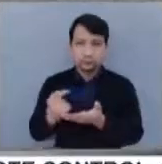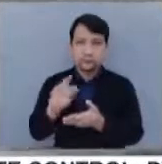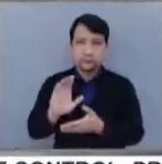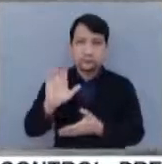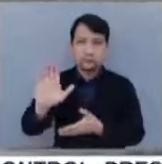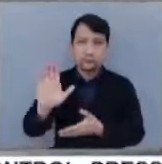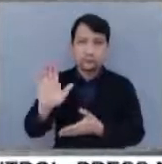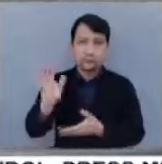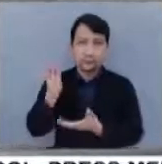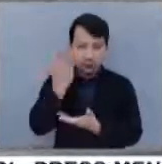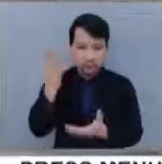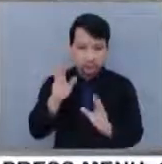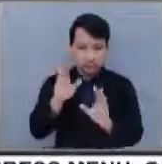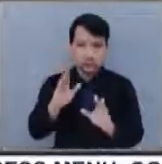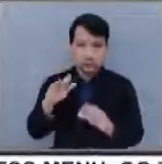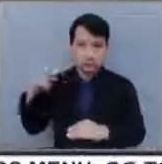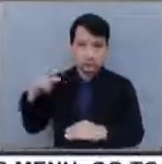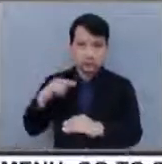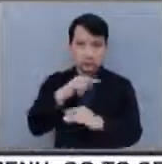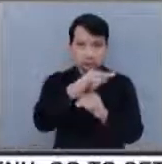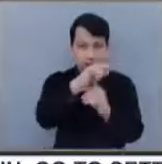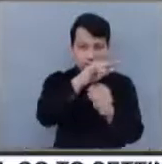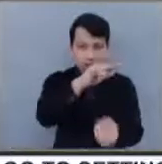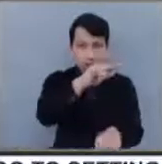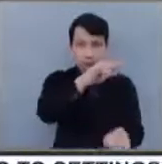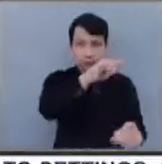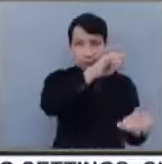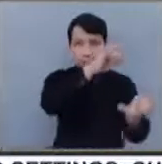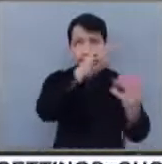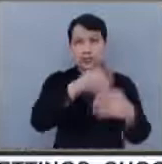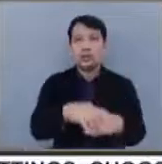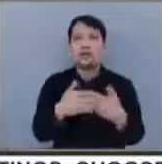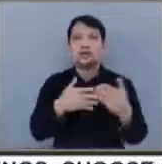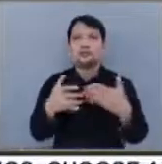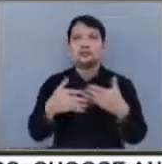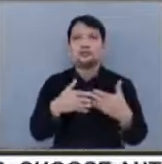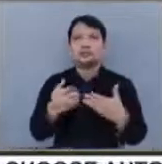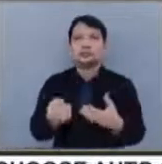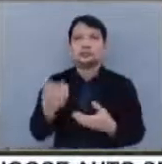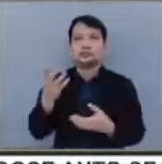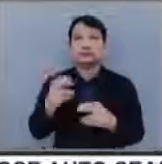pambobomba ng Russia kung saan nanganganib na tamaan at sumabog ang planta.